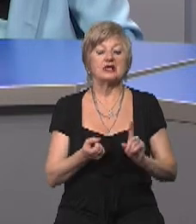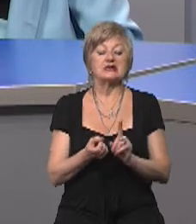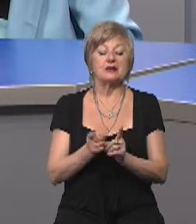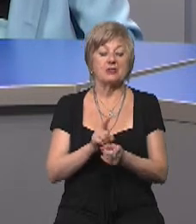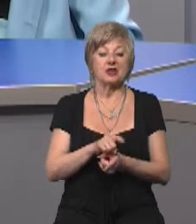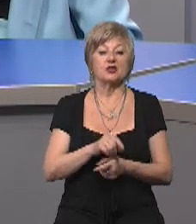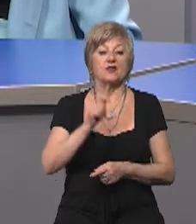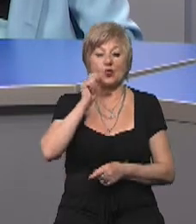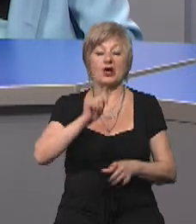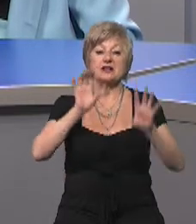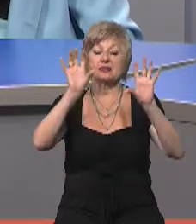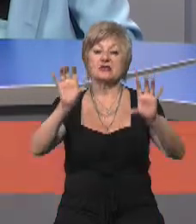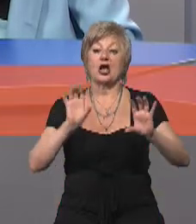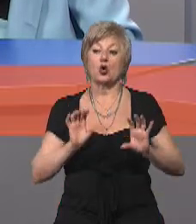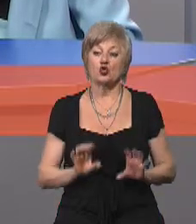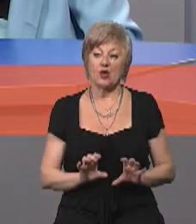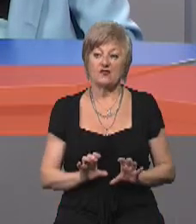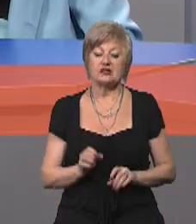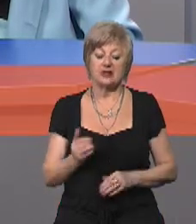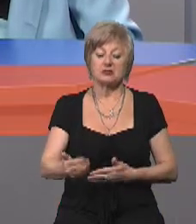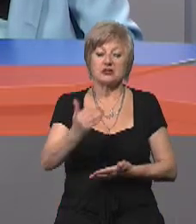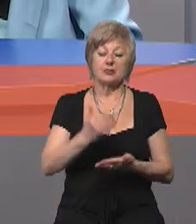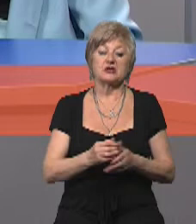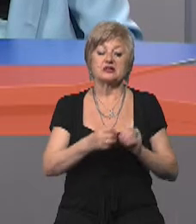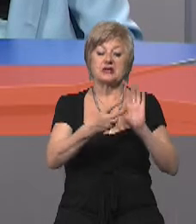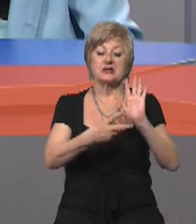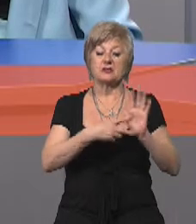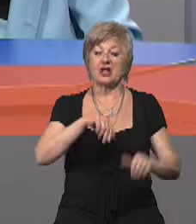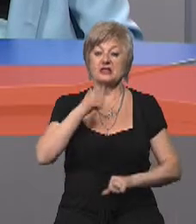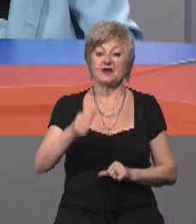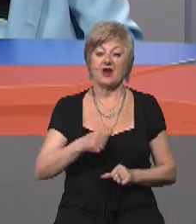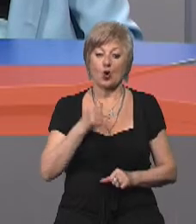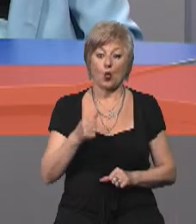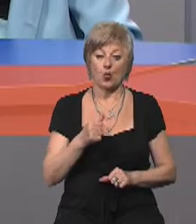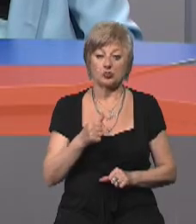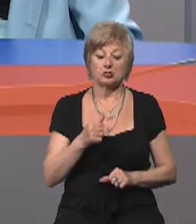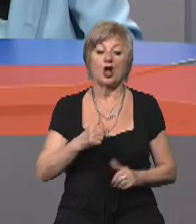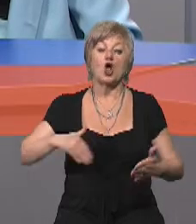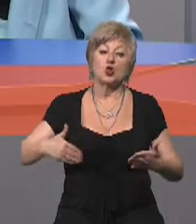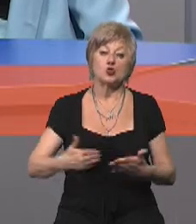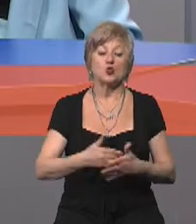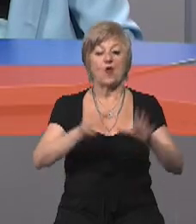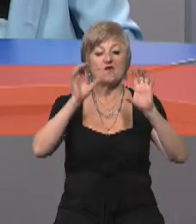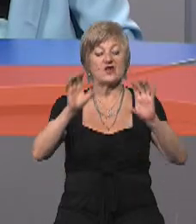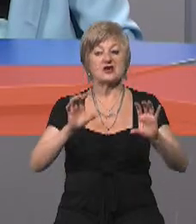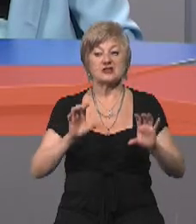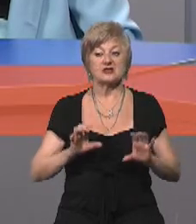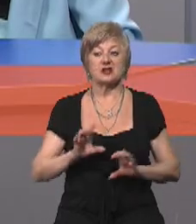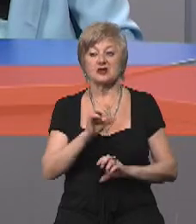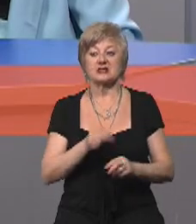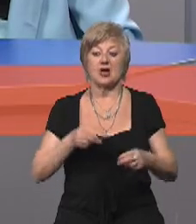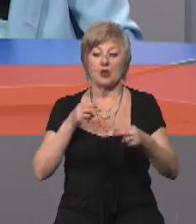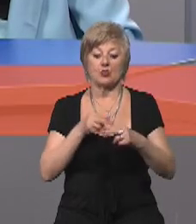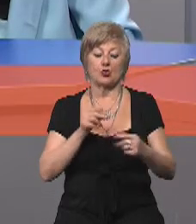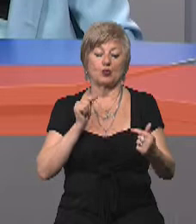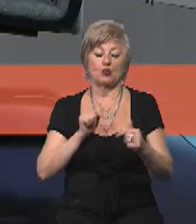в українському законодавстві. І наприкінці 2017 року вийшов новий закон України про запобігання та